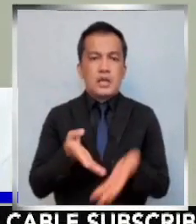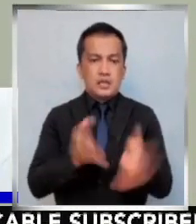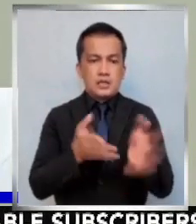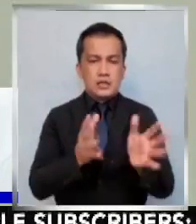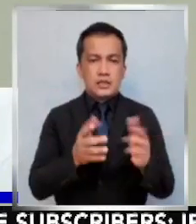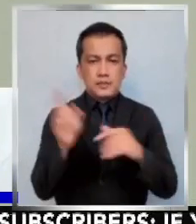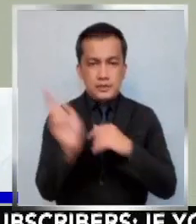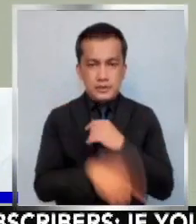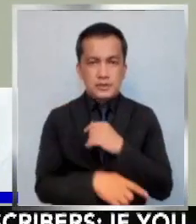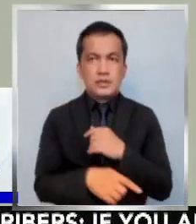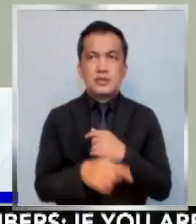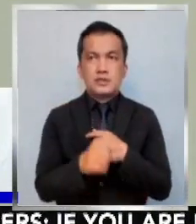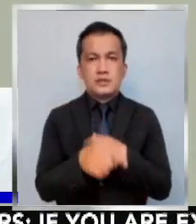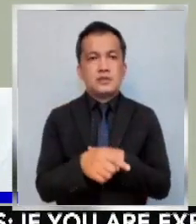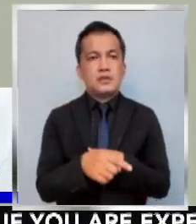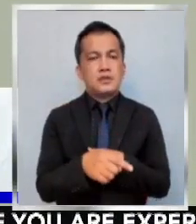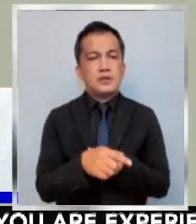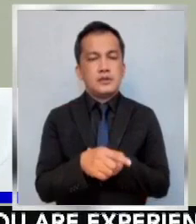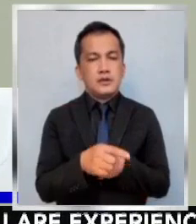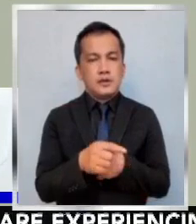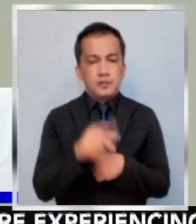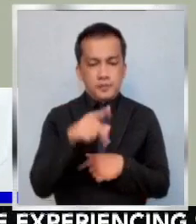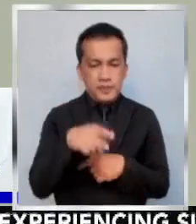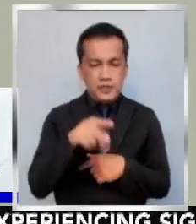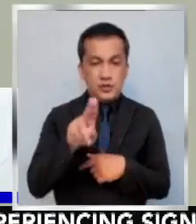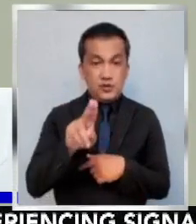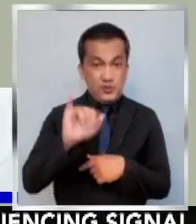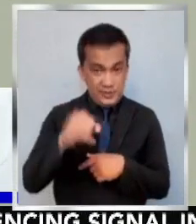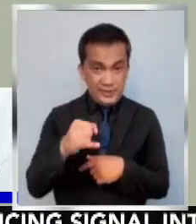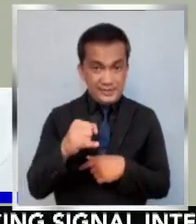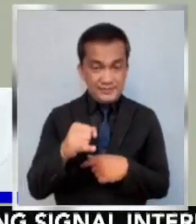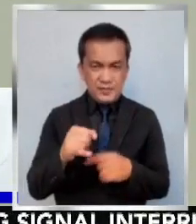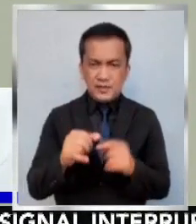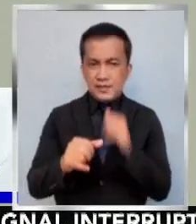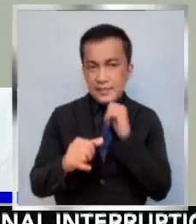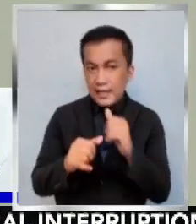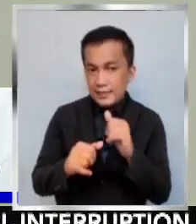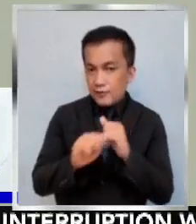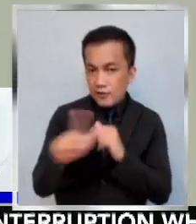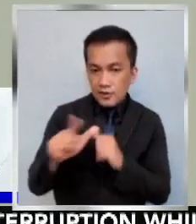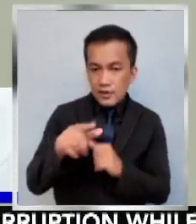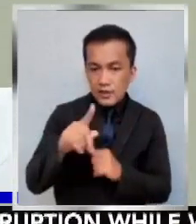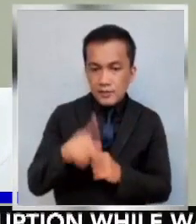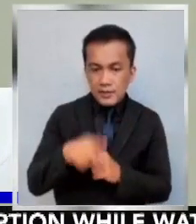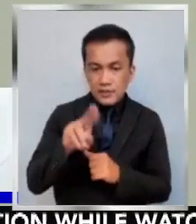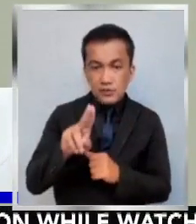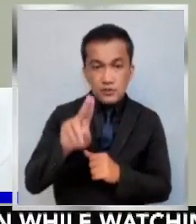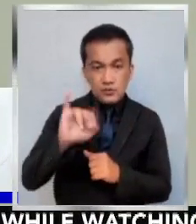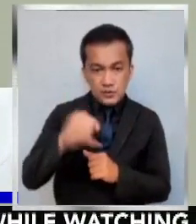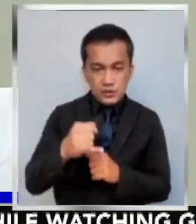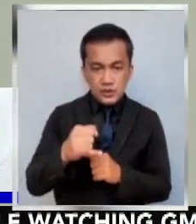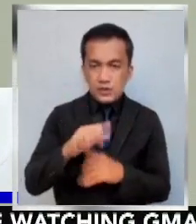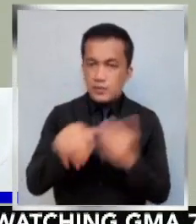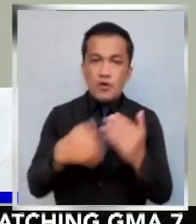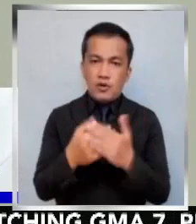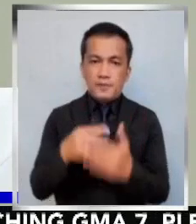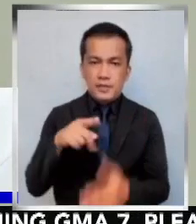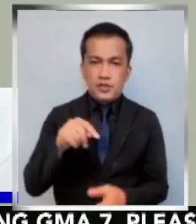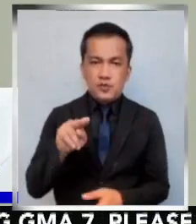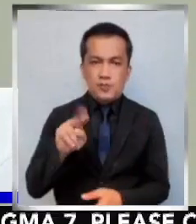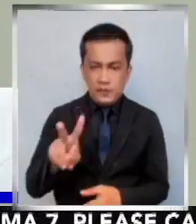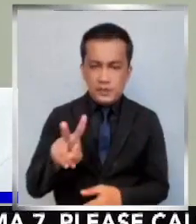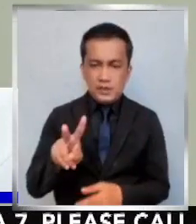these PUJs naman. Well, hindi naman lahat PUJs pero for all PUVs na